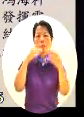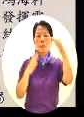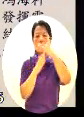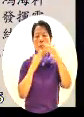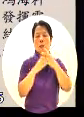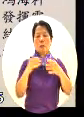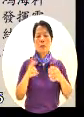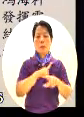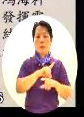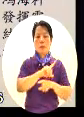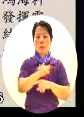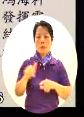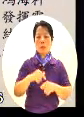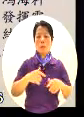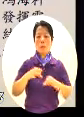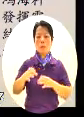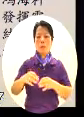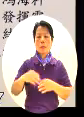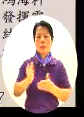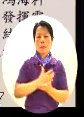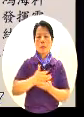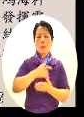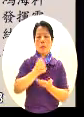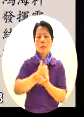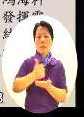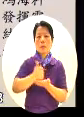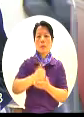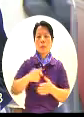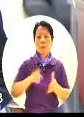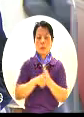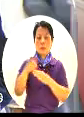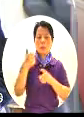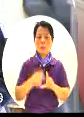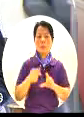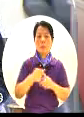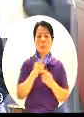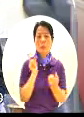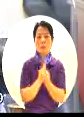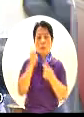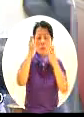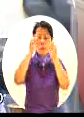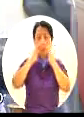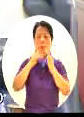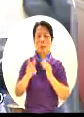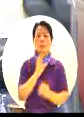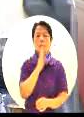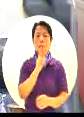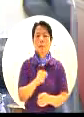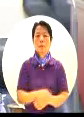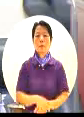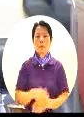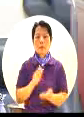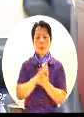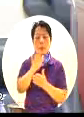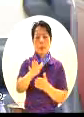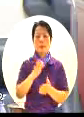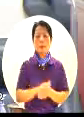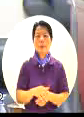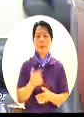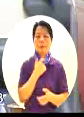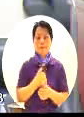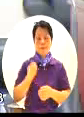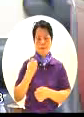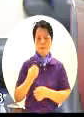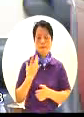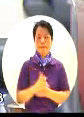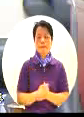哈。我是感觉讲，对于咱高雄来讲哈，我认为是未来一个新